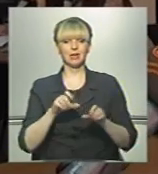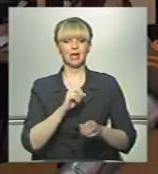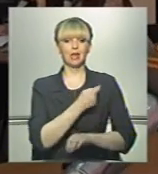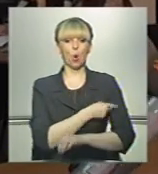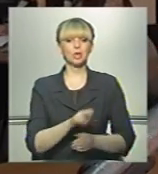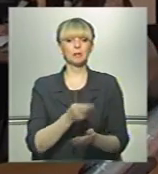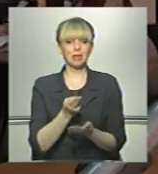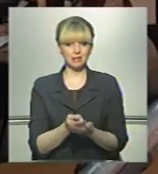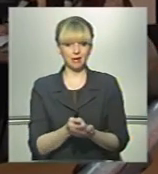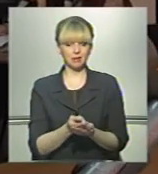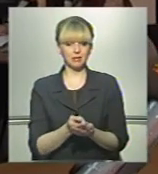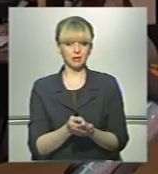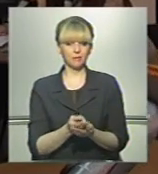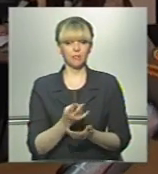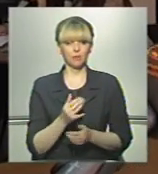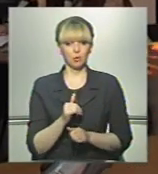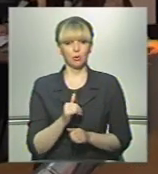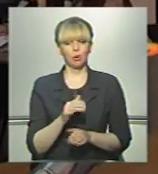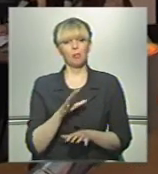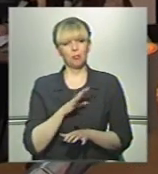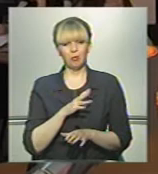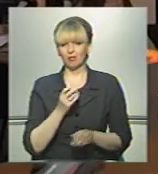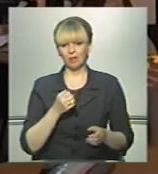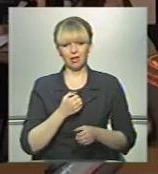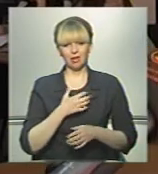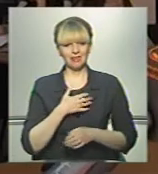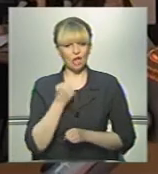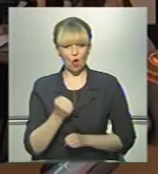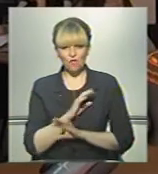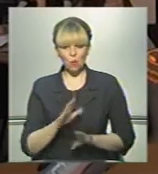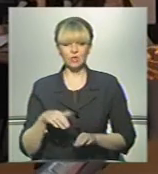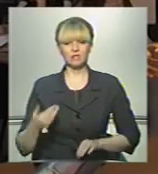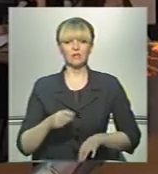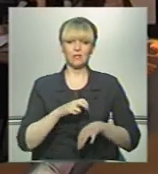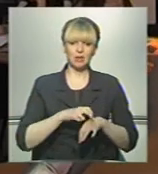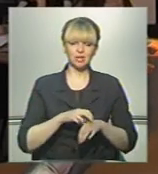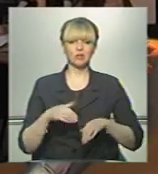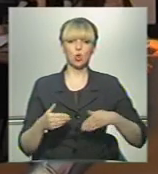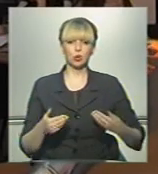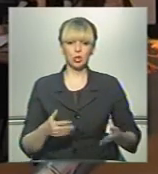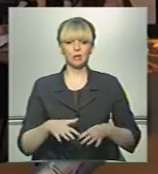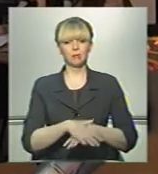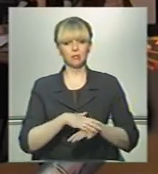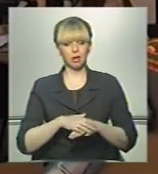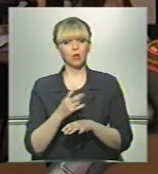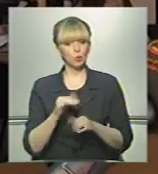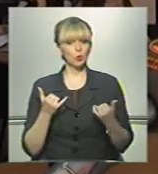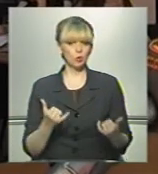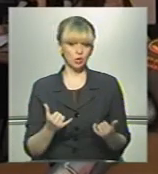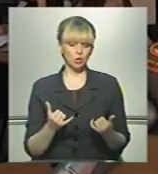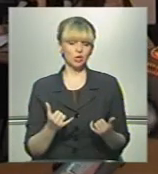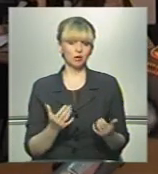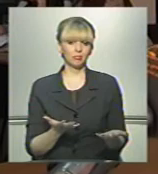госпитализация. Ну, конечно, были недовольства и со стороны врачей, и со стороны населения. Ну, сейчас